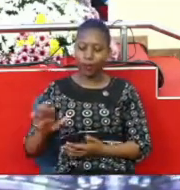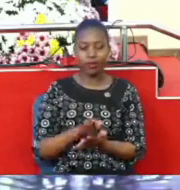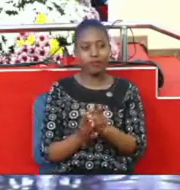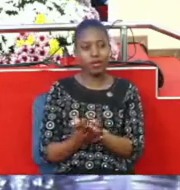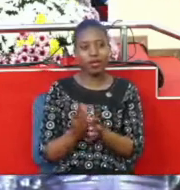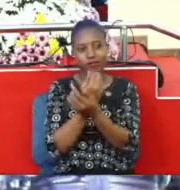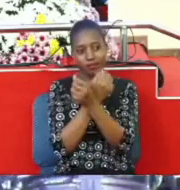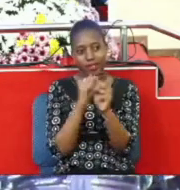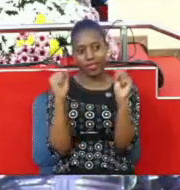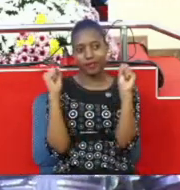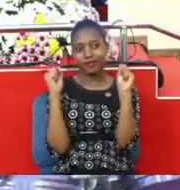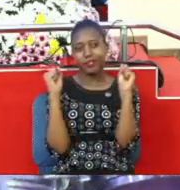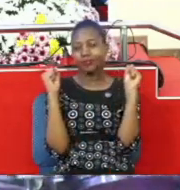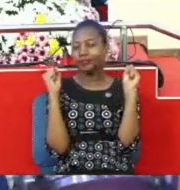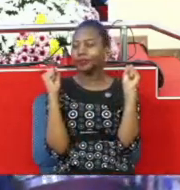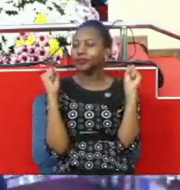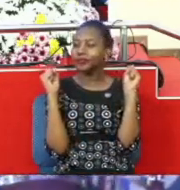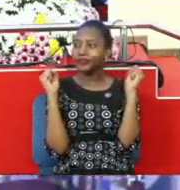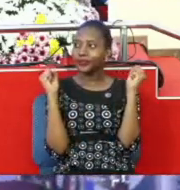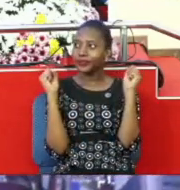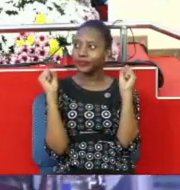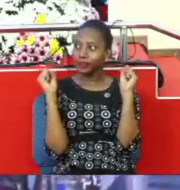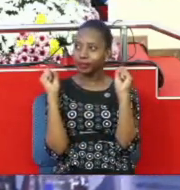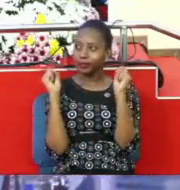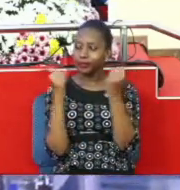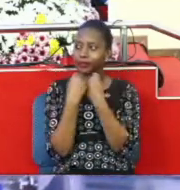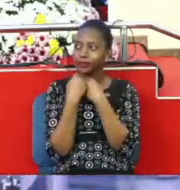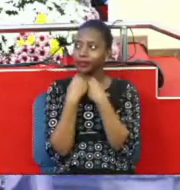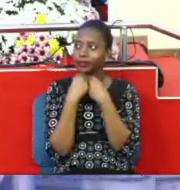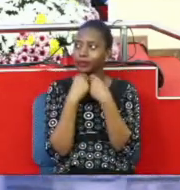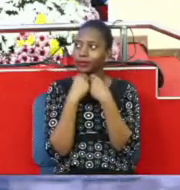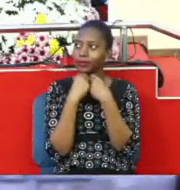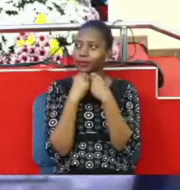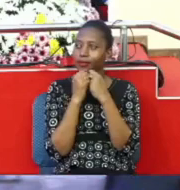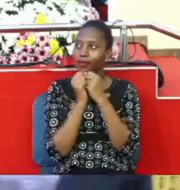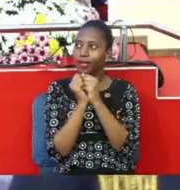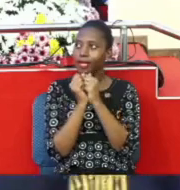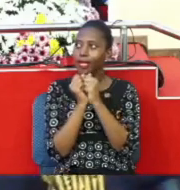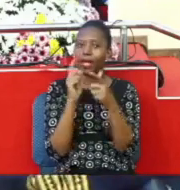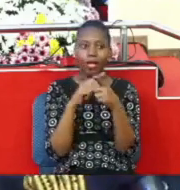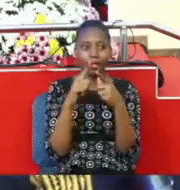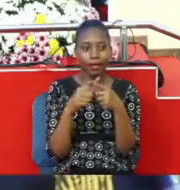shirts? Nilikwambia unahitaji kununua shati. Ya white. Ya white.